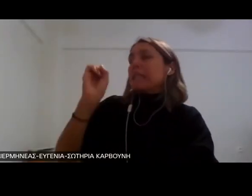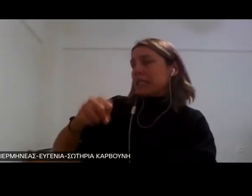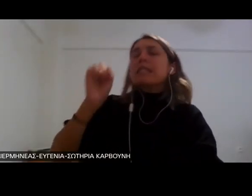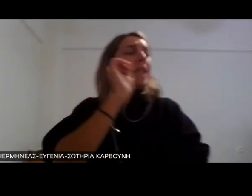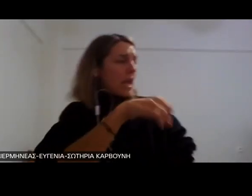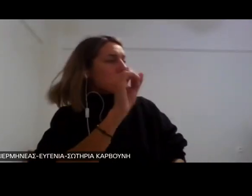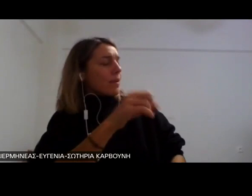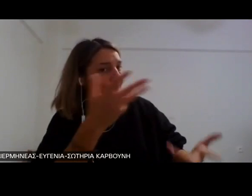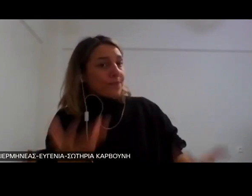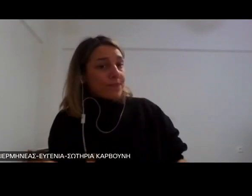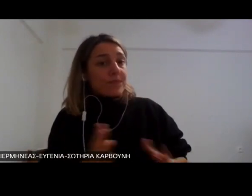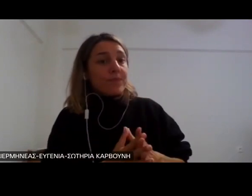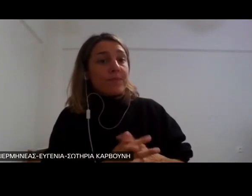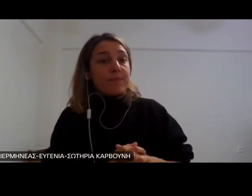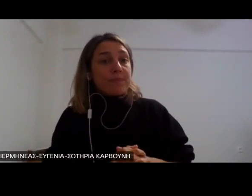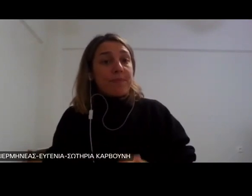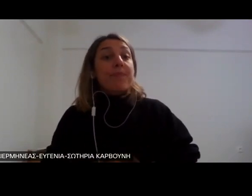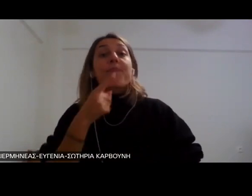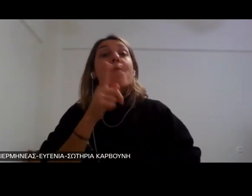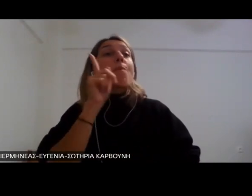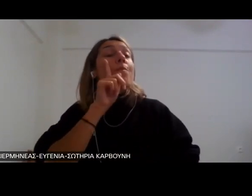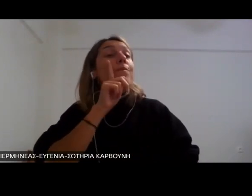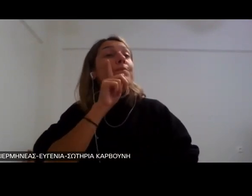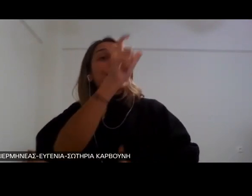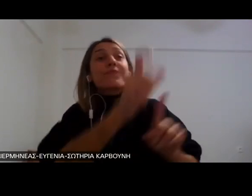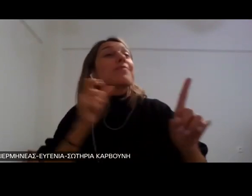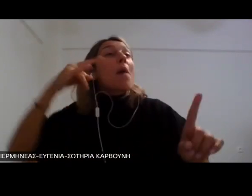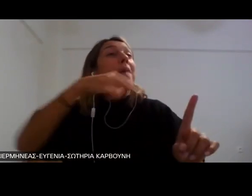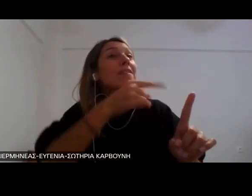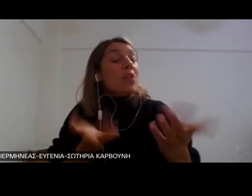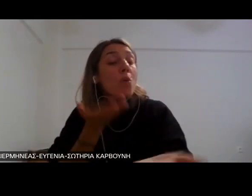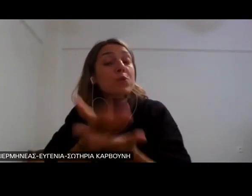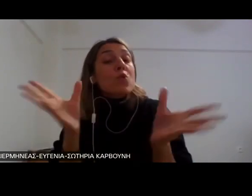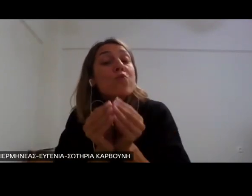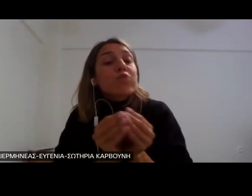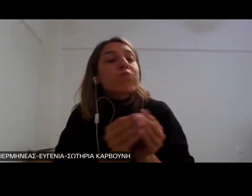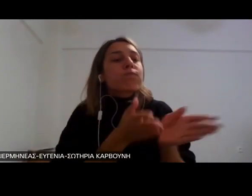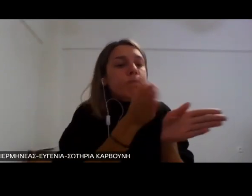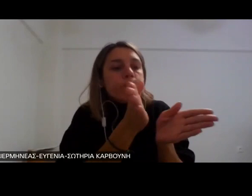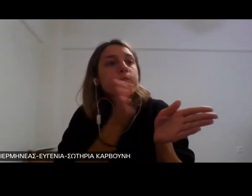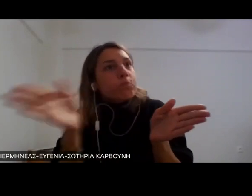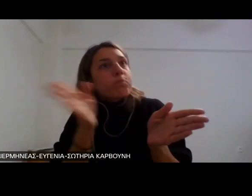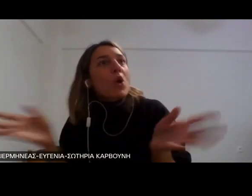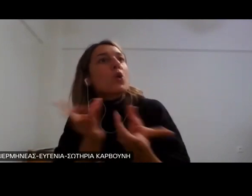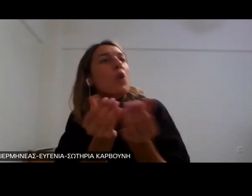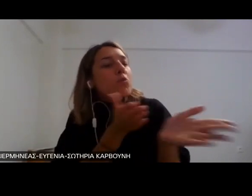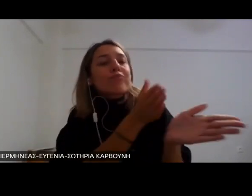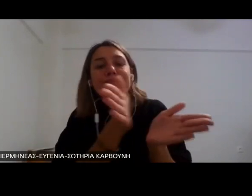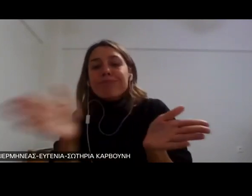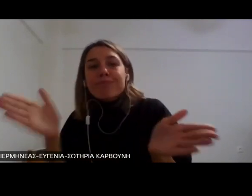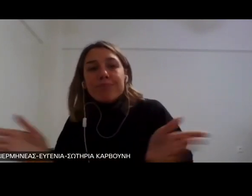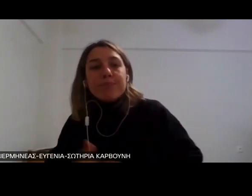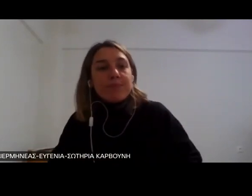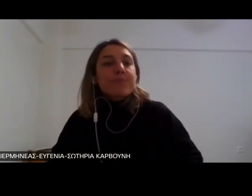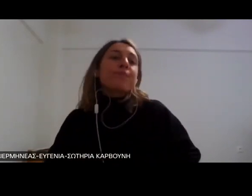Λοιπόν, εγώ θα έλεγα ότι η πρόταση της κυρίας Παυλίδου για πολλαπλές οδούς θεωρώ ότι είναι και δημοκρατική